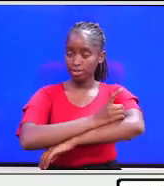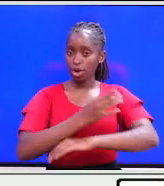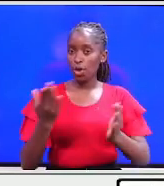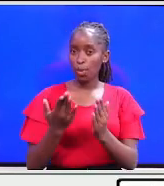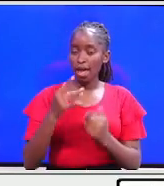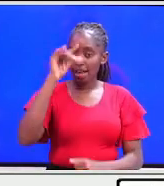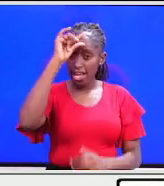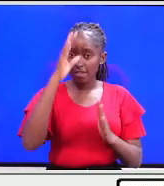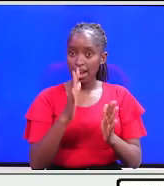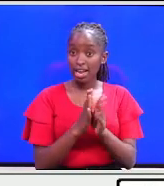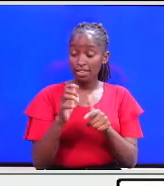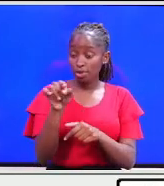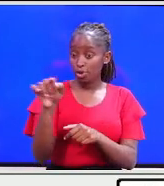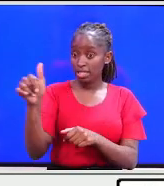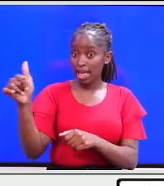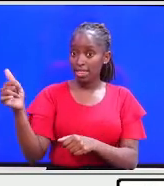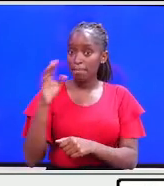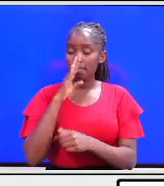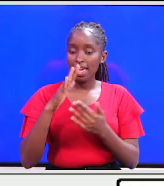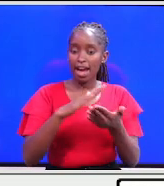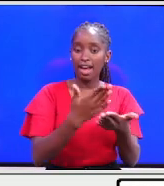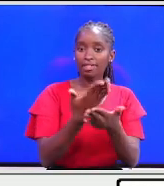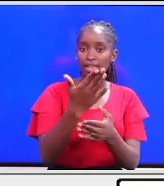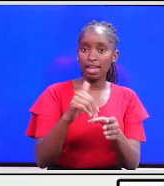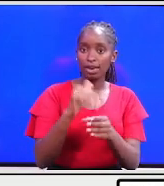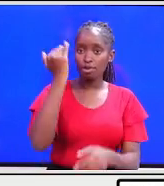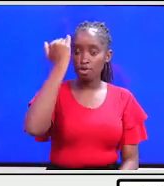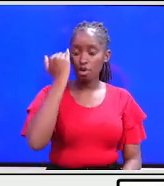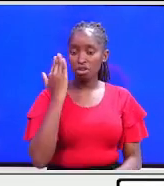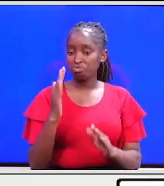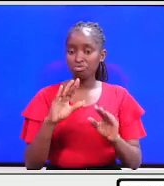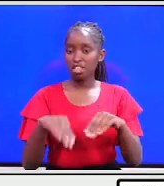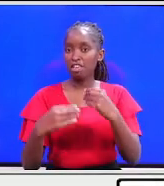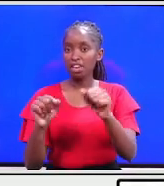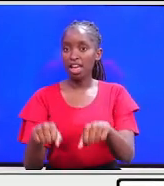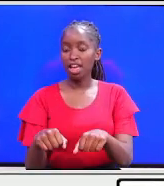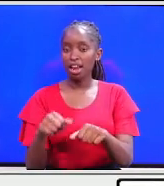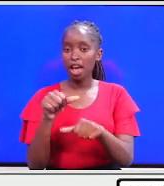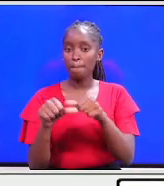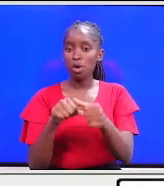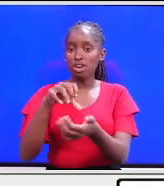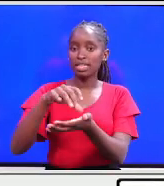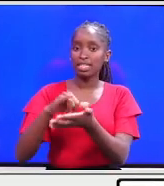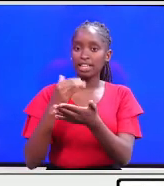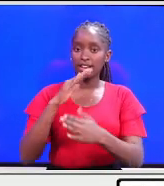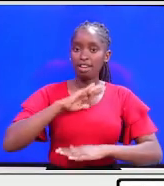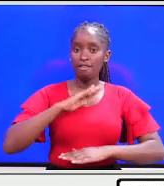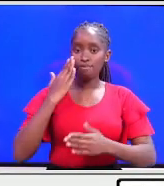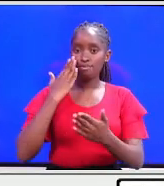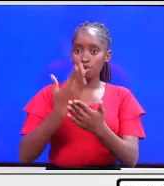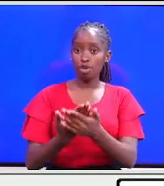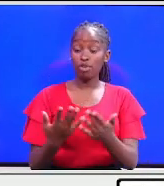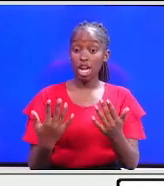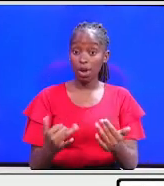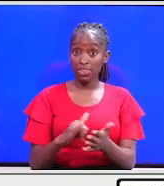na wale ambao ni washuhuda wengine watakuwa kifika kwenye mahakama hii ili kutoa ushuhuda kuhusiana na kesi hiyo. Hivyo basi ni swala ambalo nitazidi